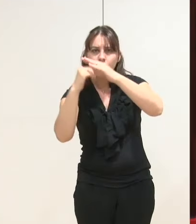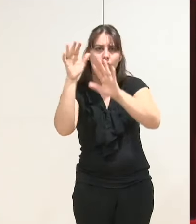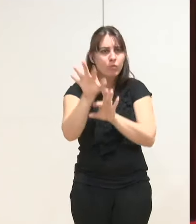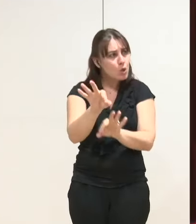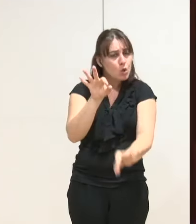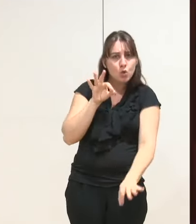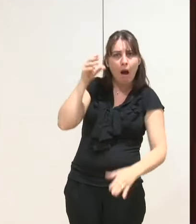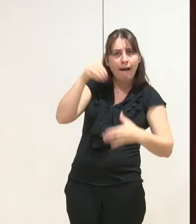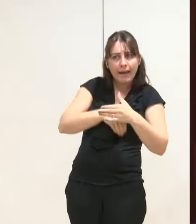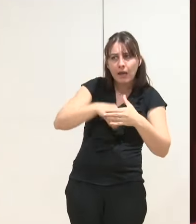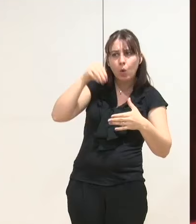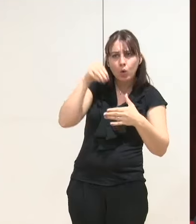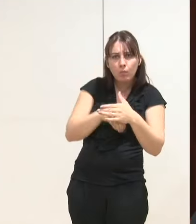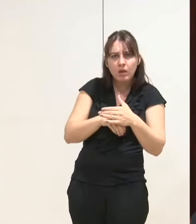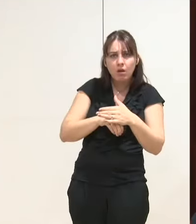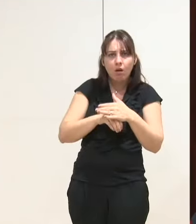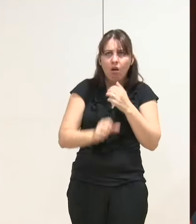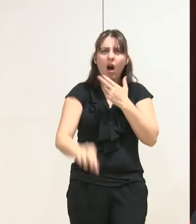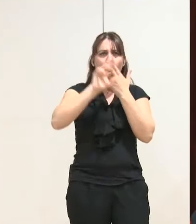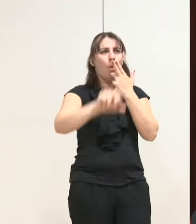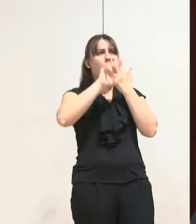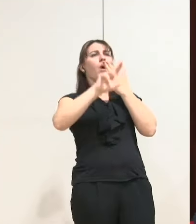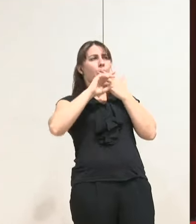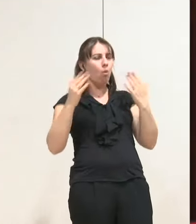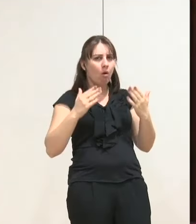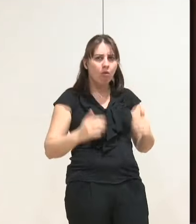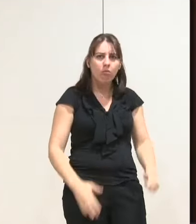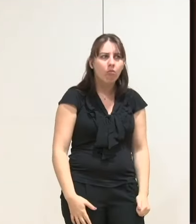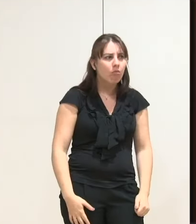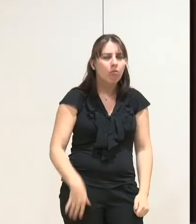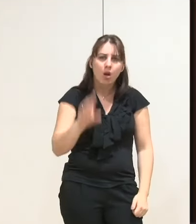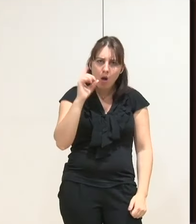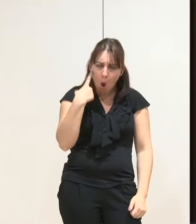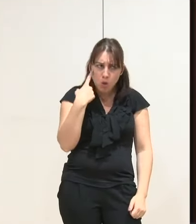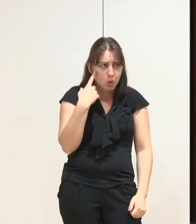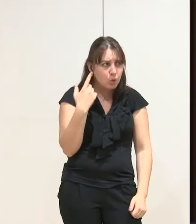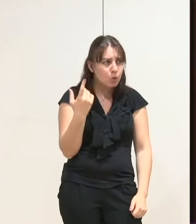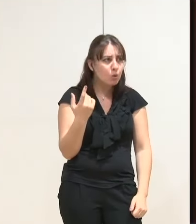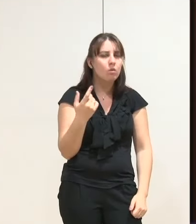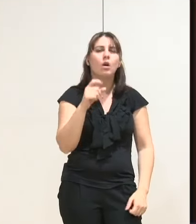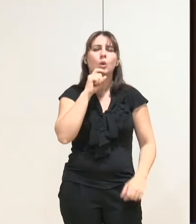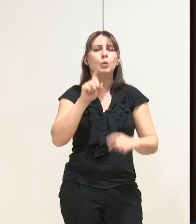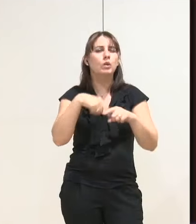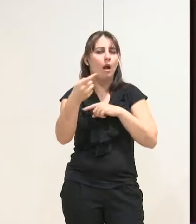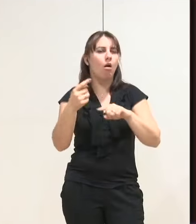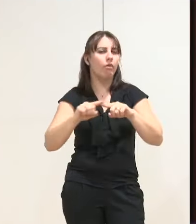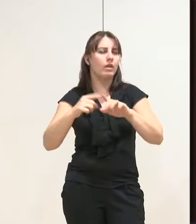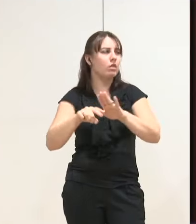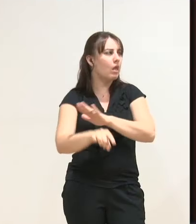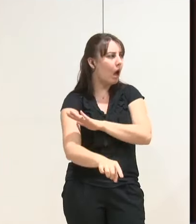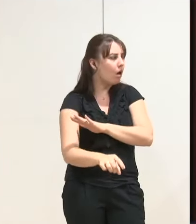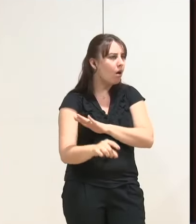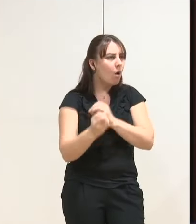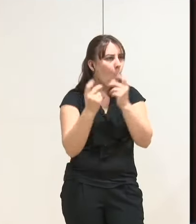d'économie qui est fait qu'est-ce qu'on me sort vous avez entendu la réponse sur ce choix on va y revenir tout à l'heure peut-être et puis